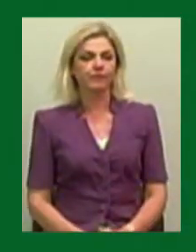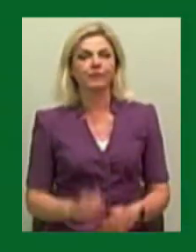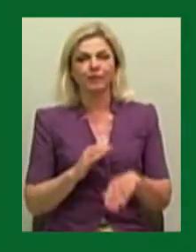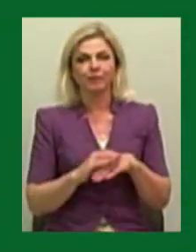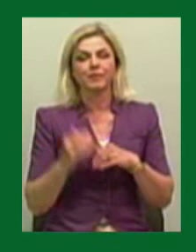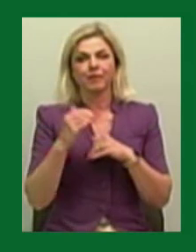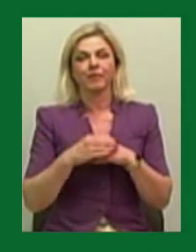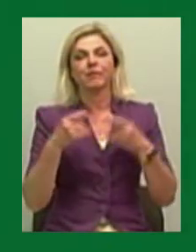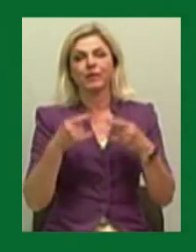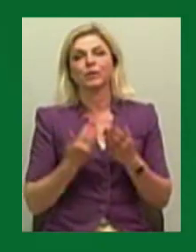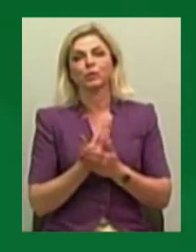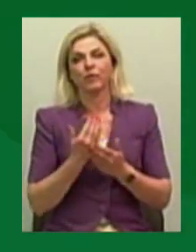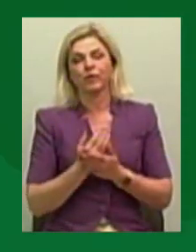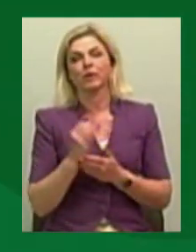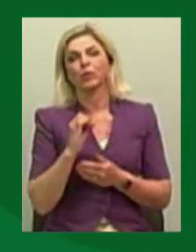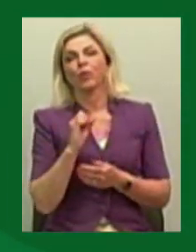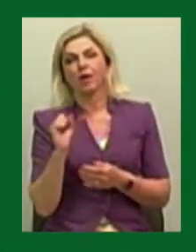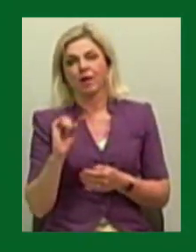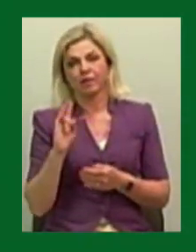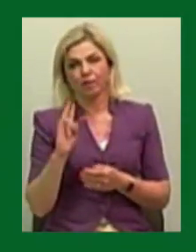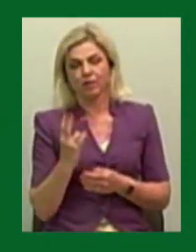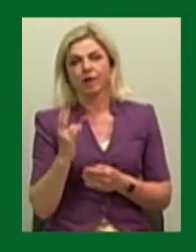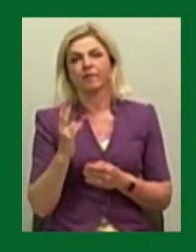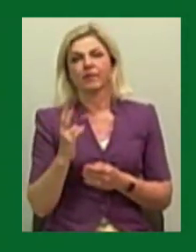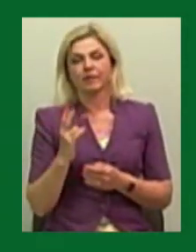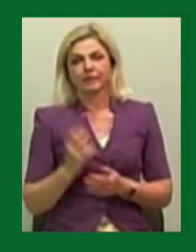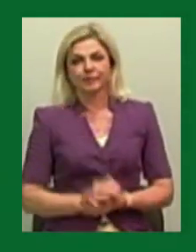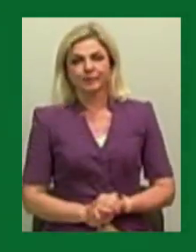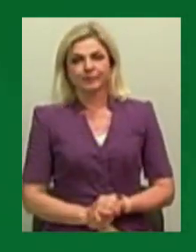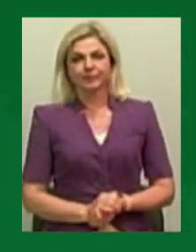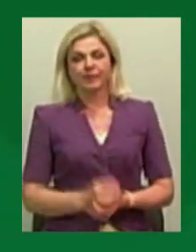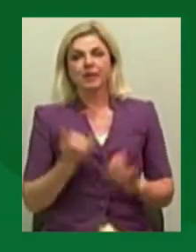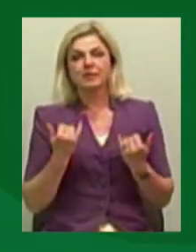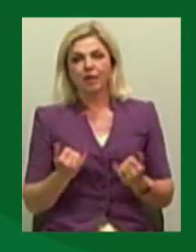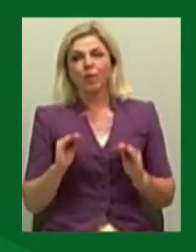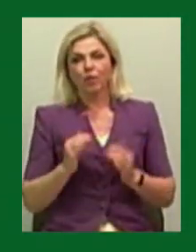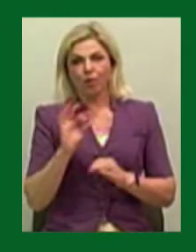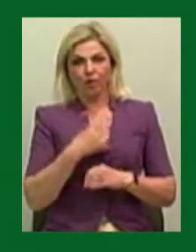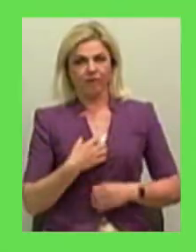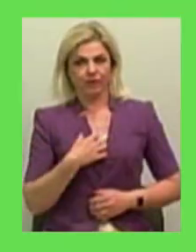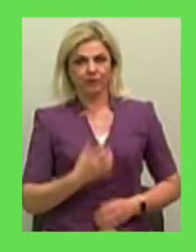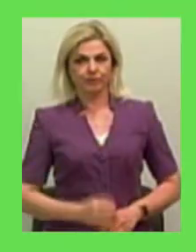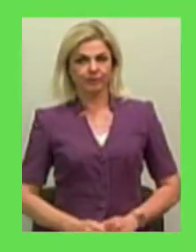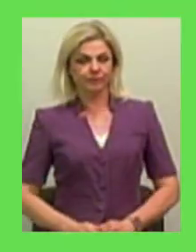Доброго вечора. В ефірі новини на UA Миколаїв. У студії працює Володимир Степанов. А зараз коротко про головне.